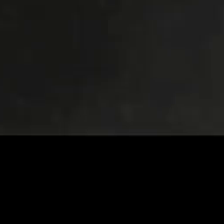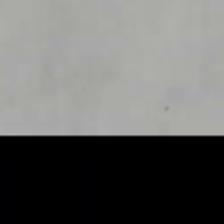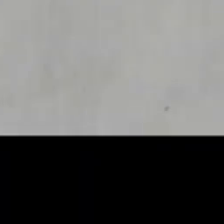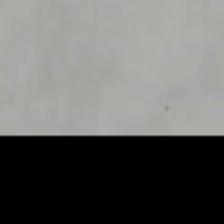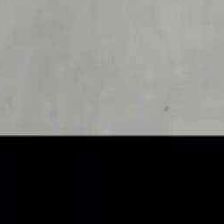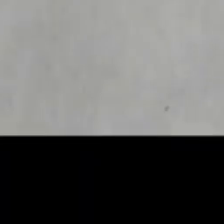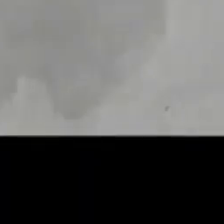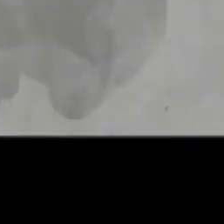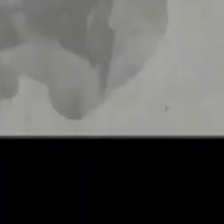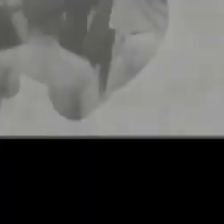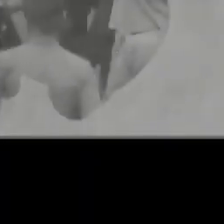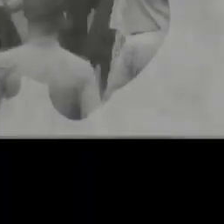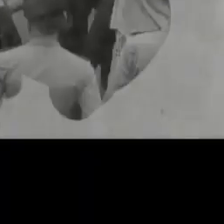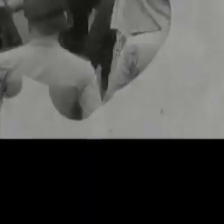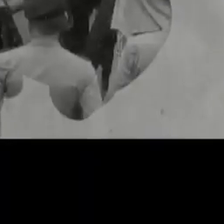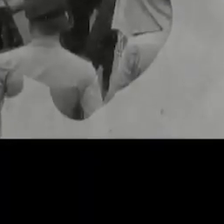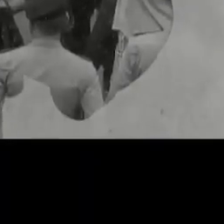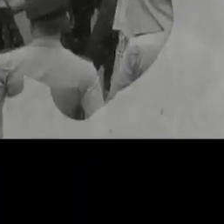sebelum fajar.